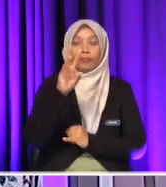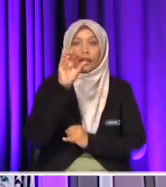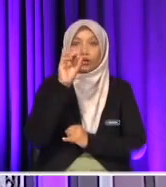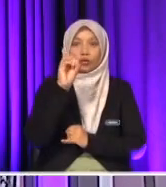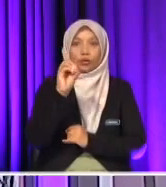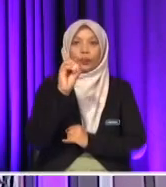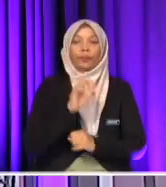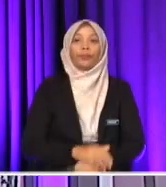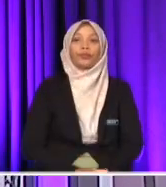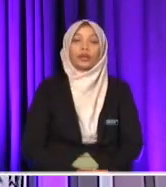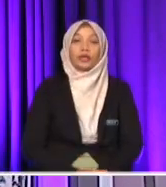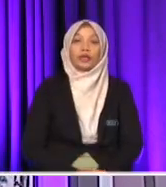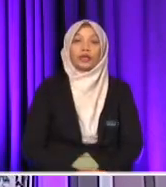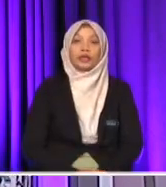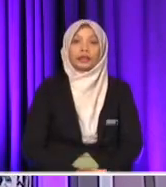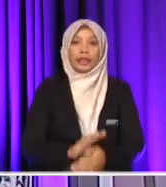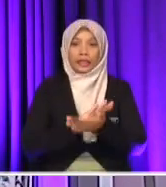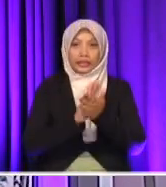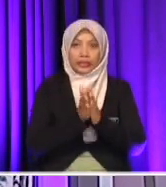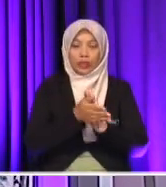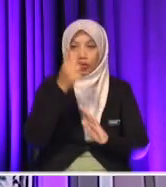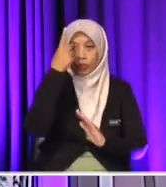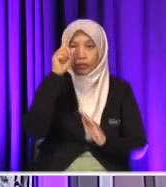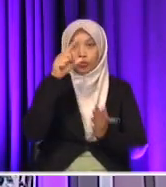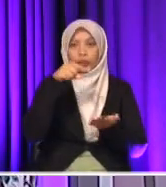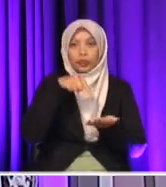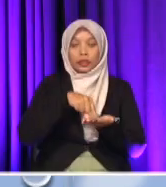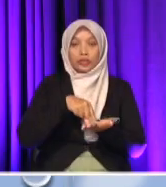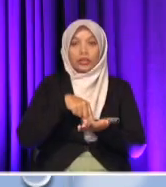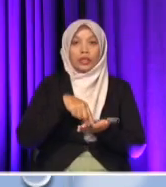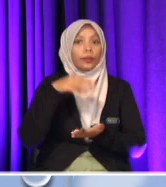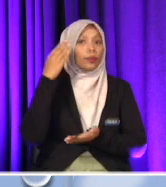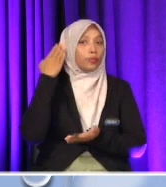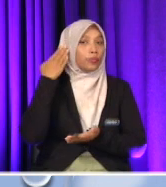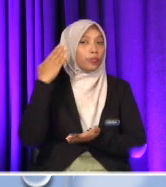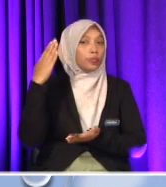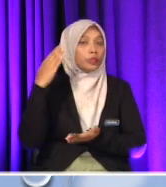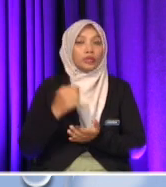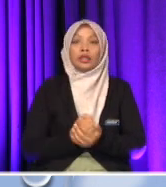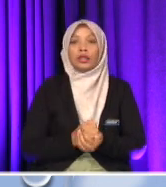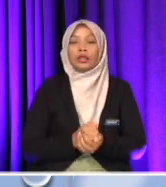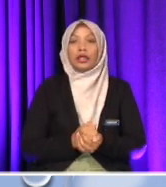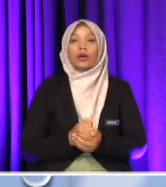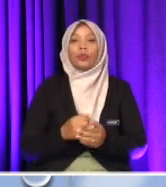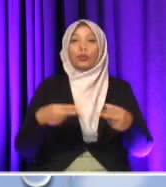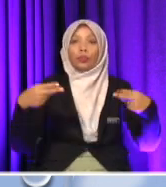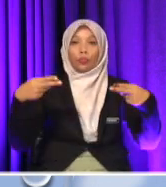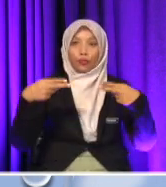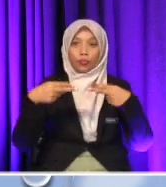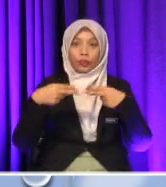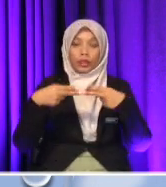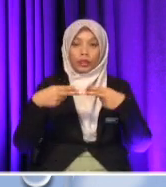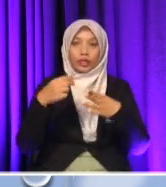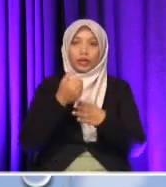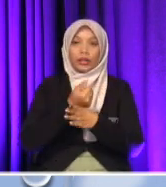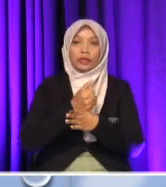So untuk tempoh ni frekuensi pula adalah bilangan kita lengkap dalam satu saat. So hubungan antara